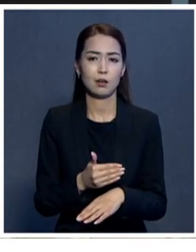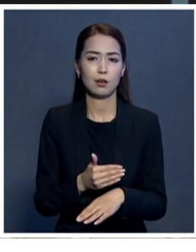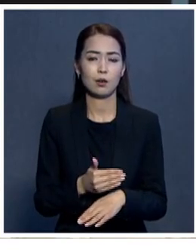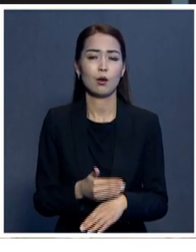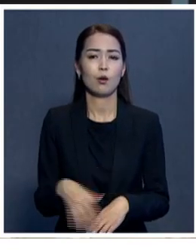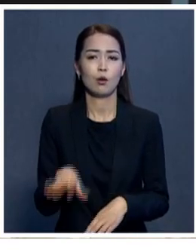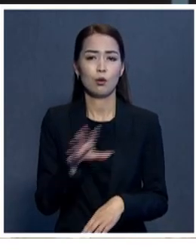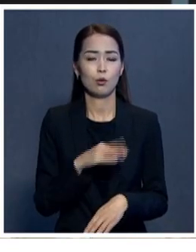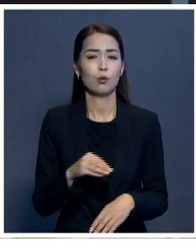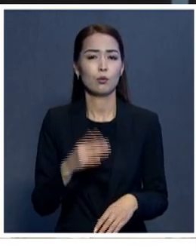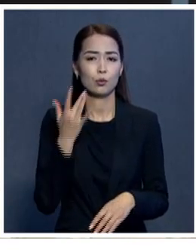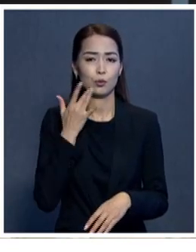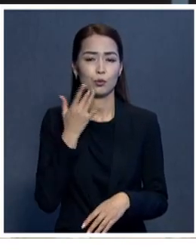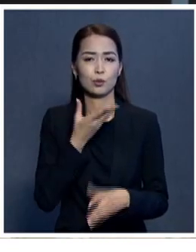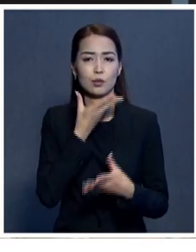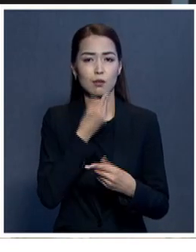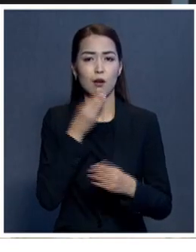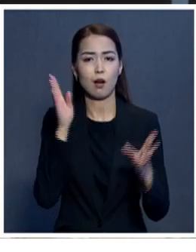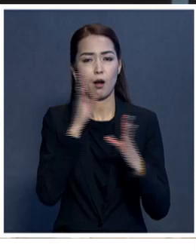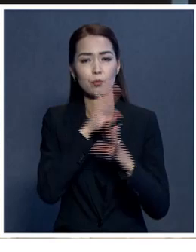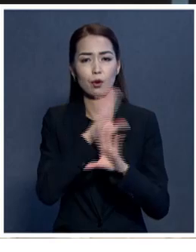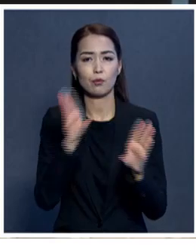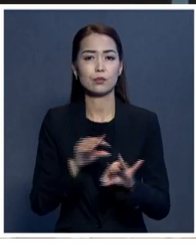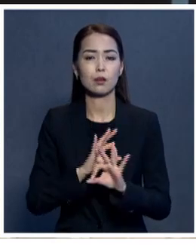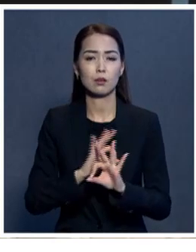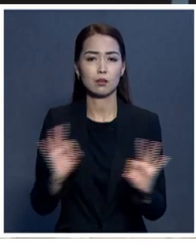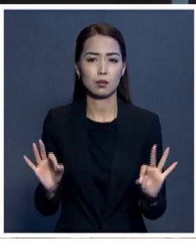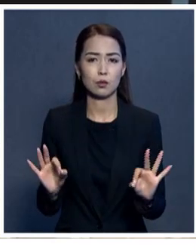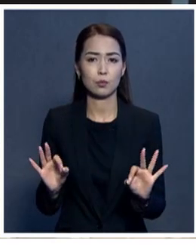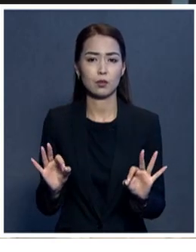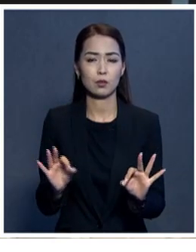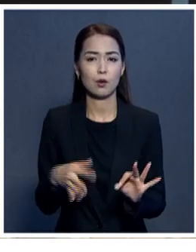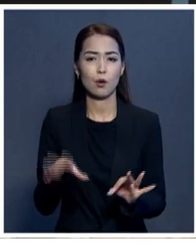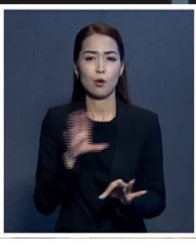Шығыс елінің табиғаты әдемі екен, керемет.